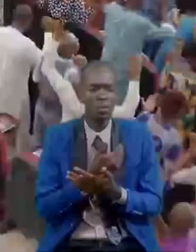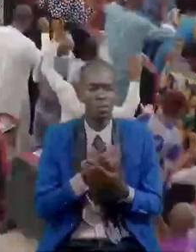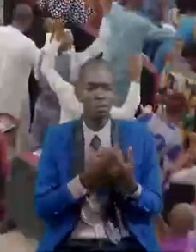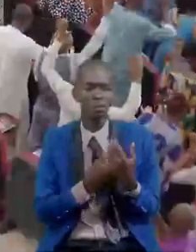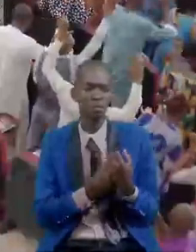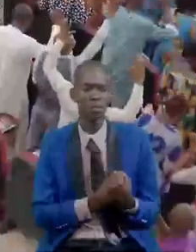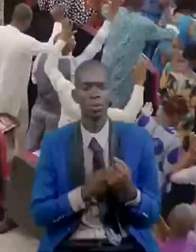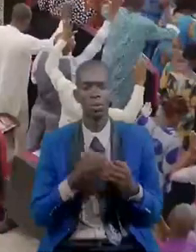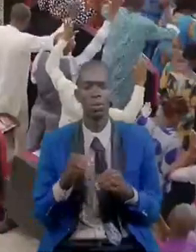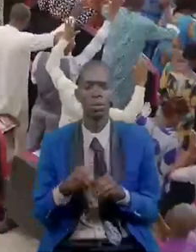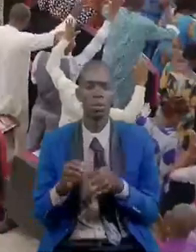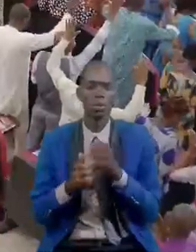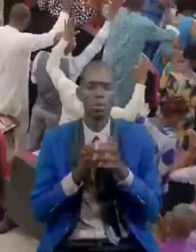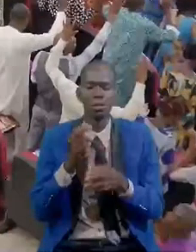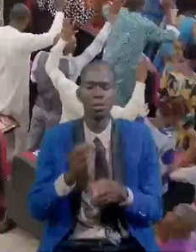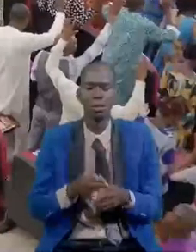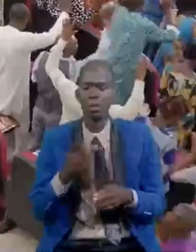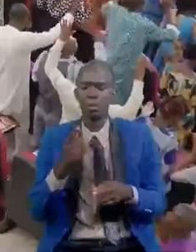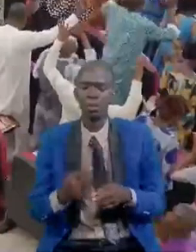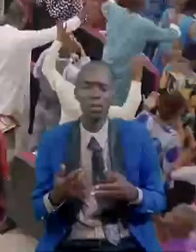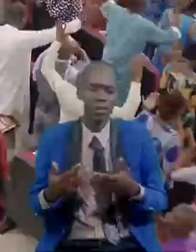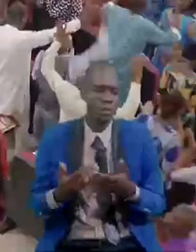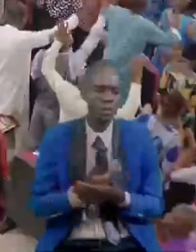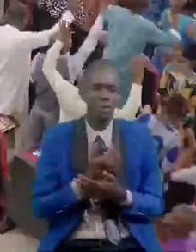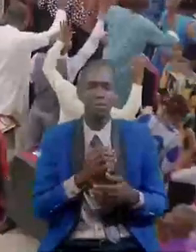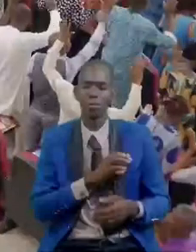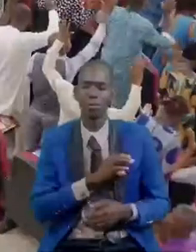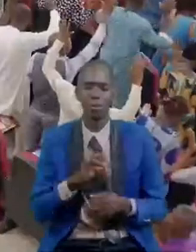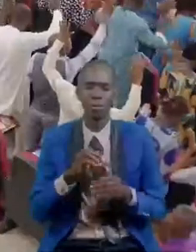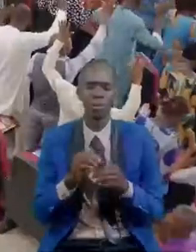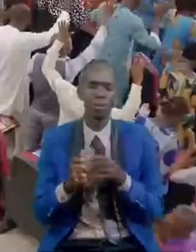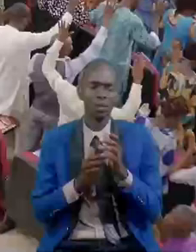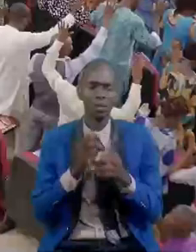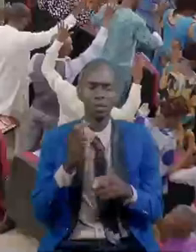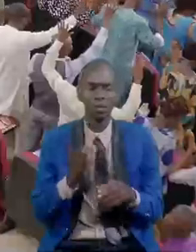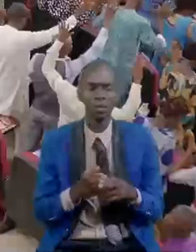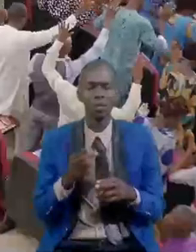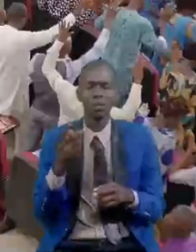une nouvelle audace. Un nouveau courage,